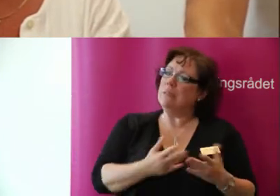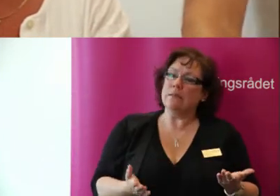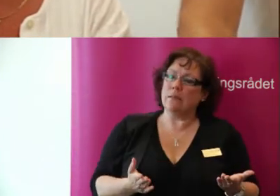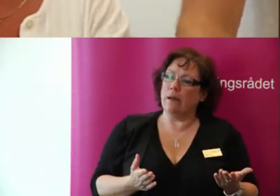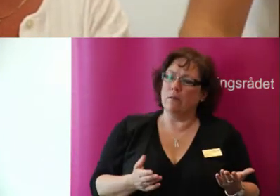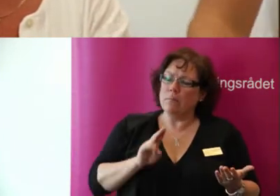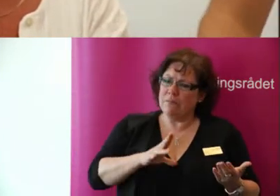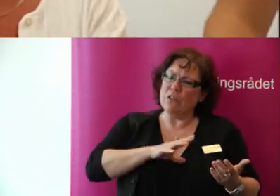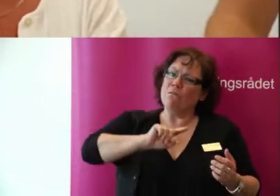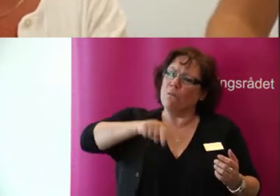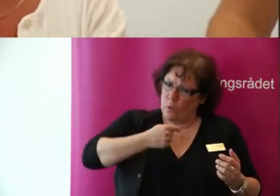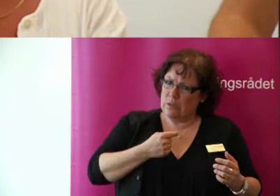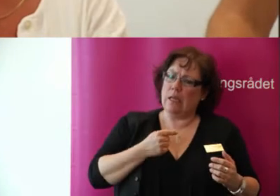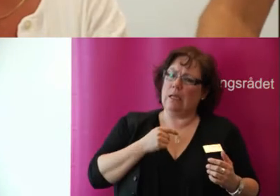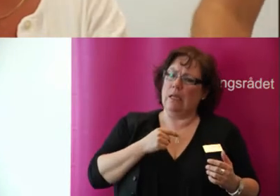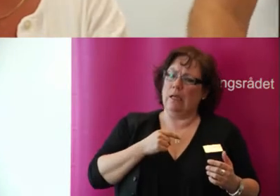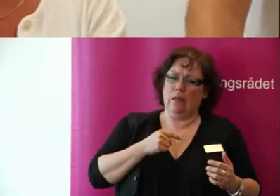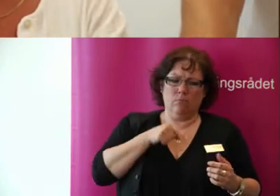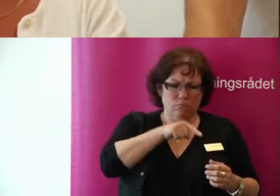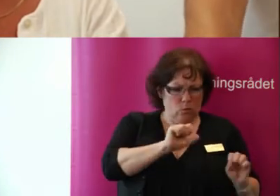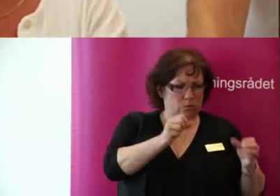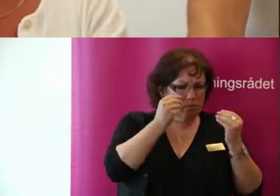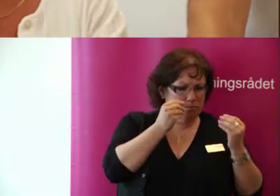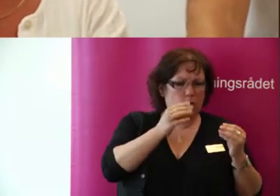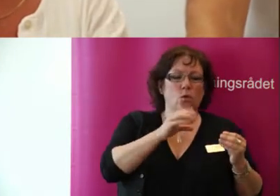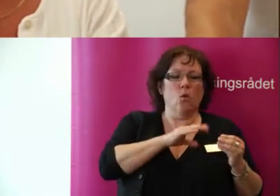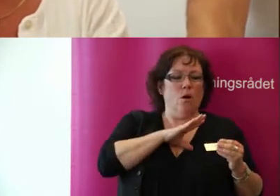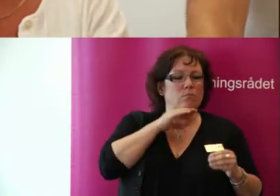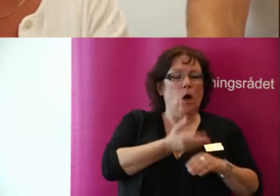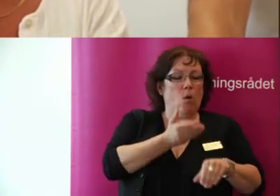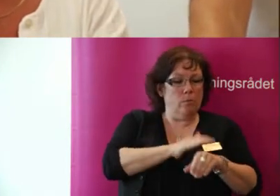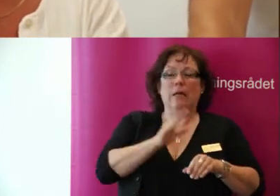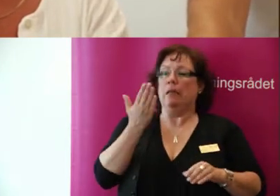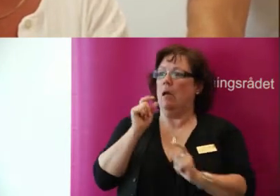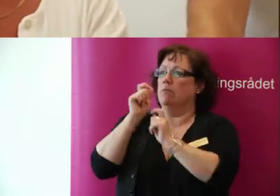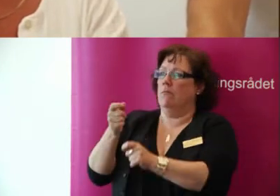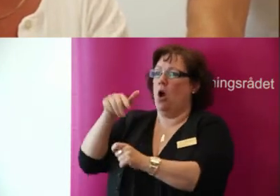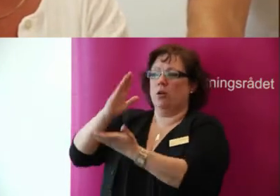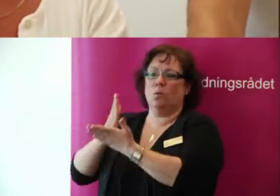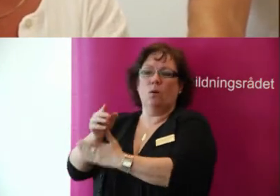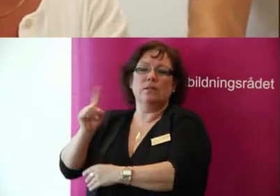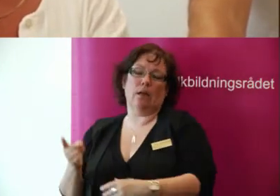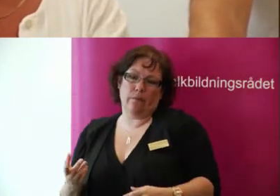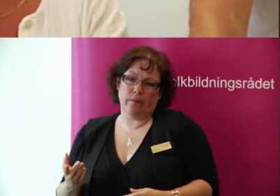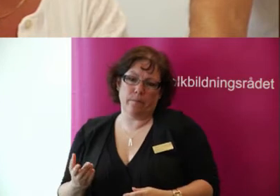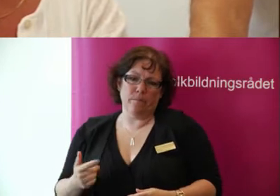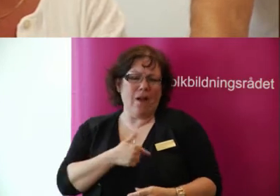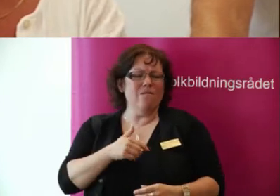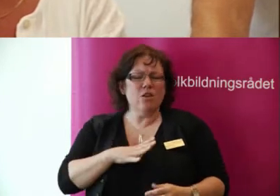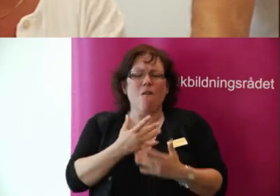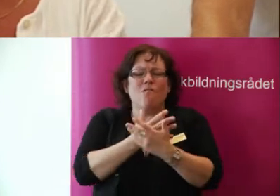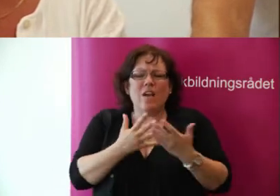en förutsättning för att förbereda sig och bli kompetent för att kunna gå vidare på det. Vi har väldigt mycket utbildningar